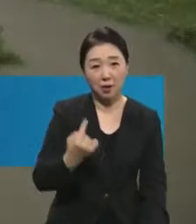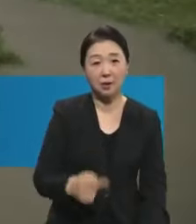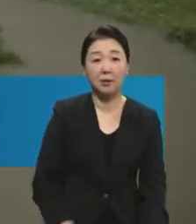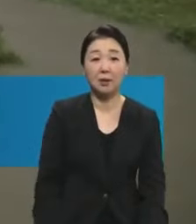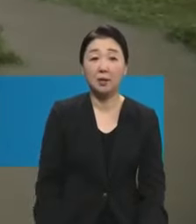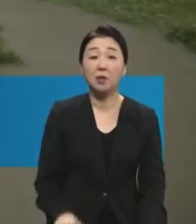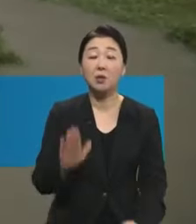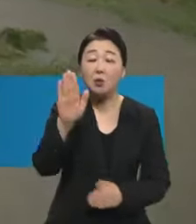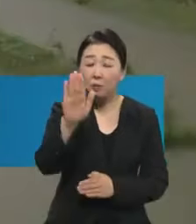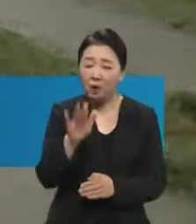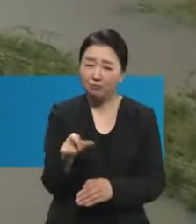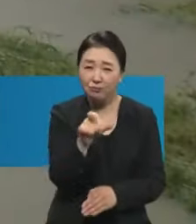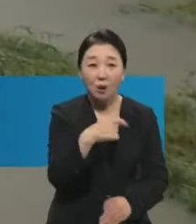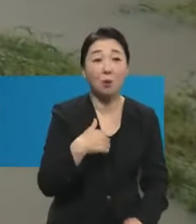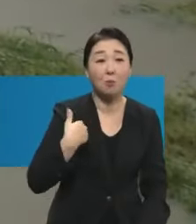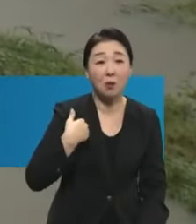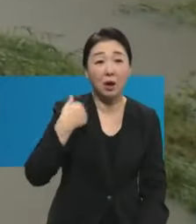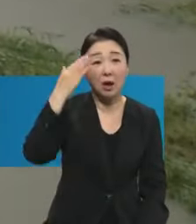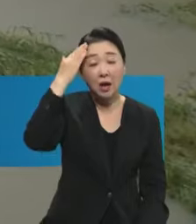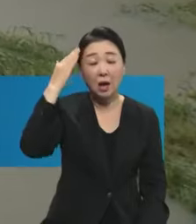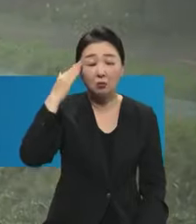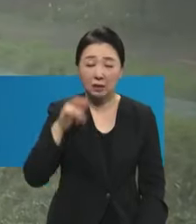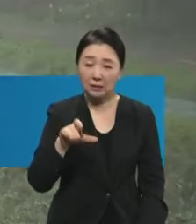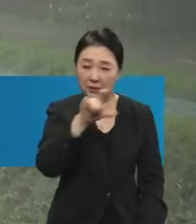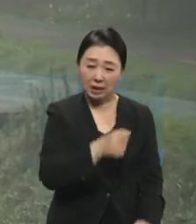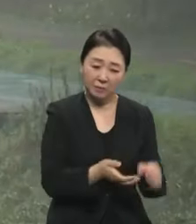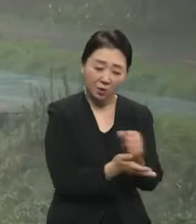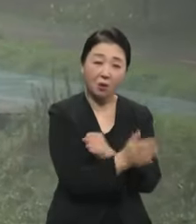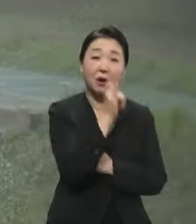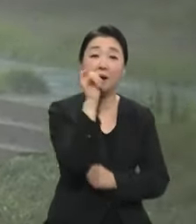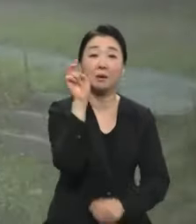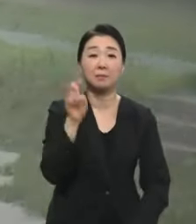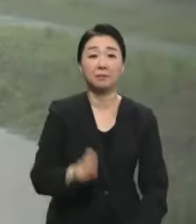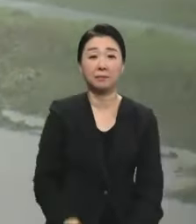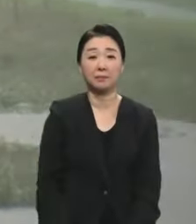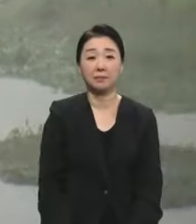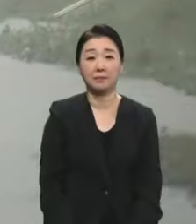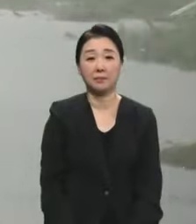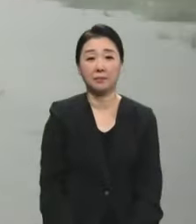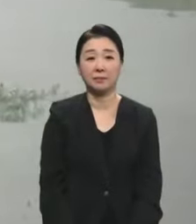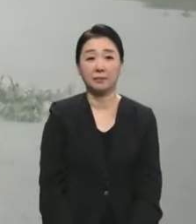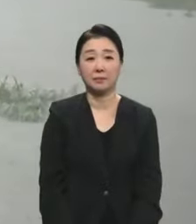이후 진로는 유동적이지만 우리나라에 직간접적으로 영향을 줄 가능성이 있습니다.